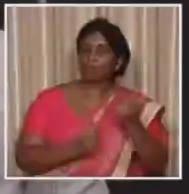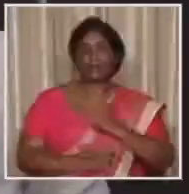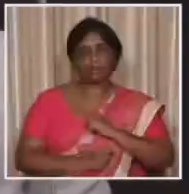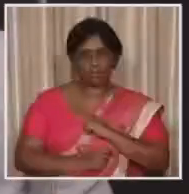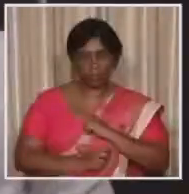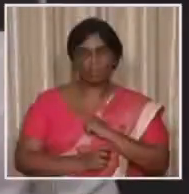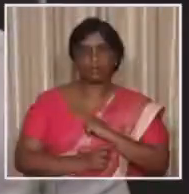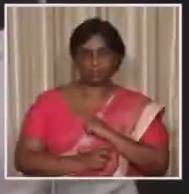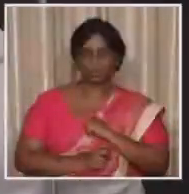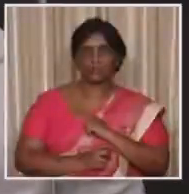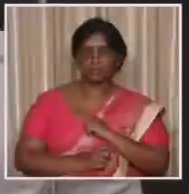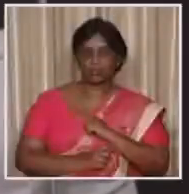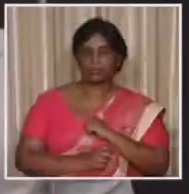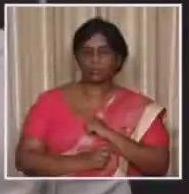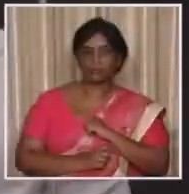again, Evagema